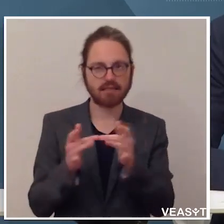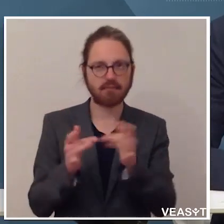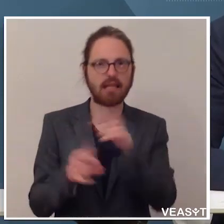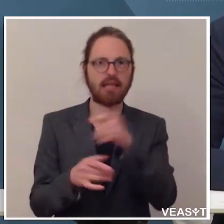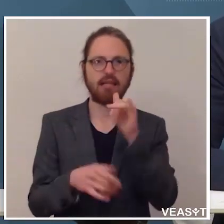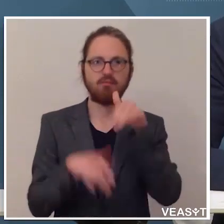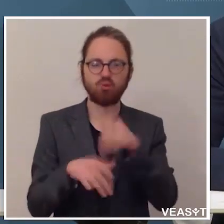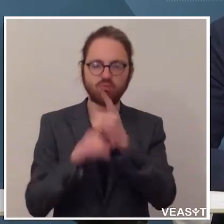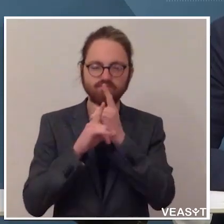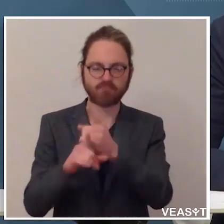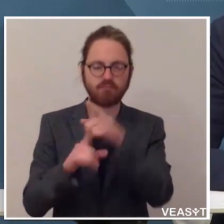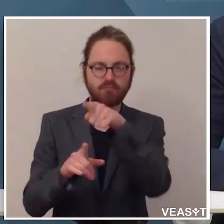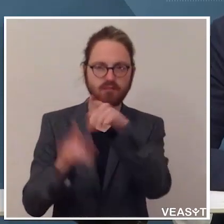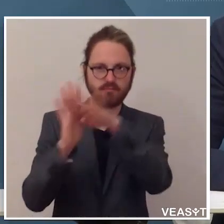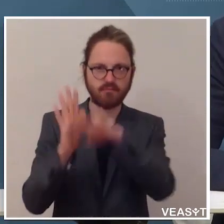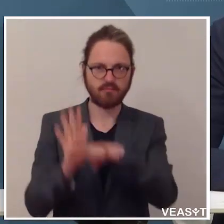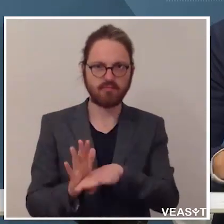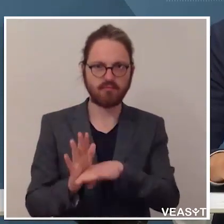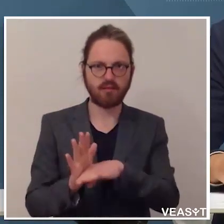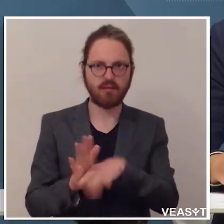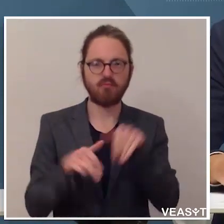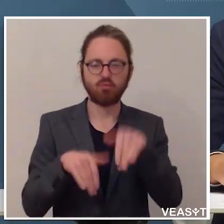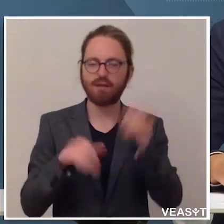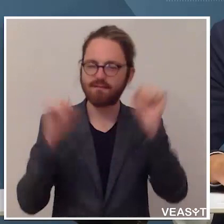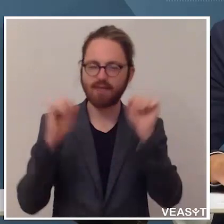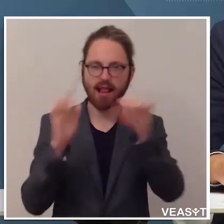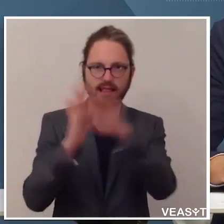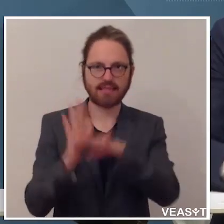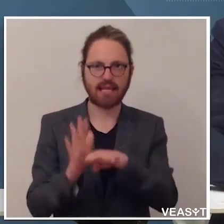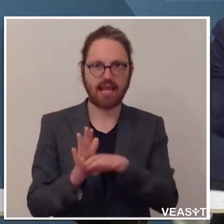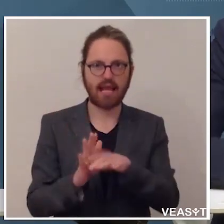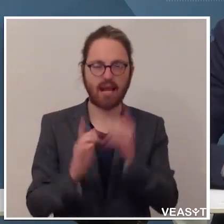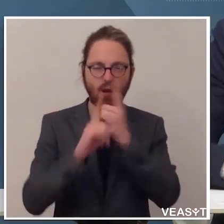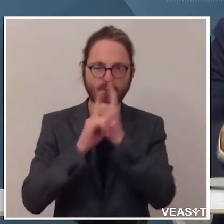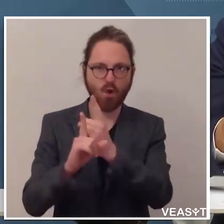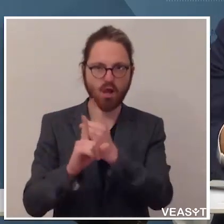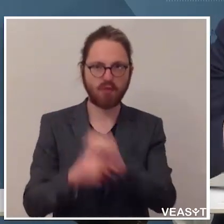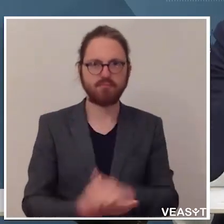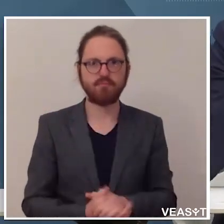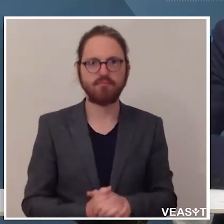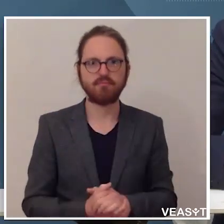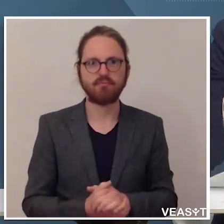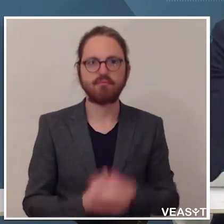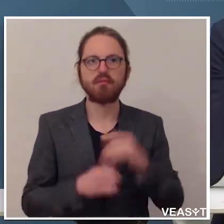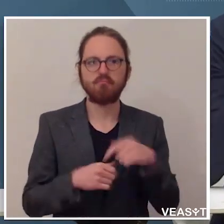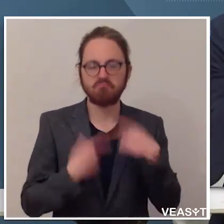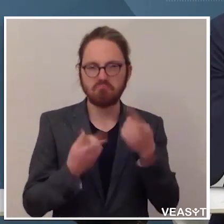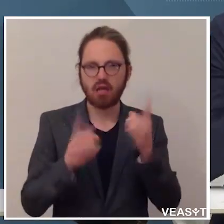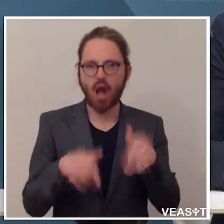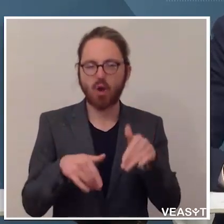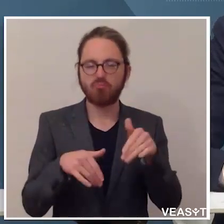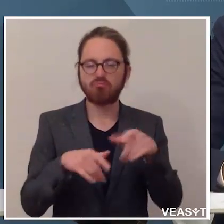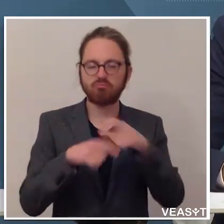diese Vorkehrungen und diese Verhaltensregeln einhalten. Es gilt natürlich Mund-